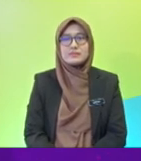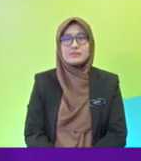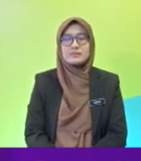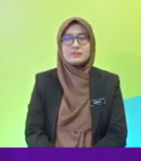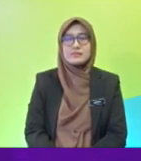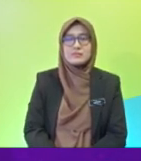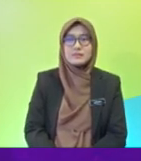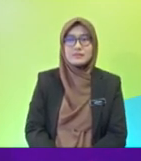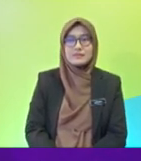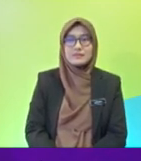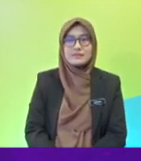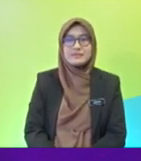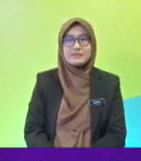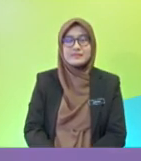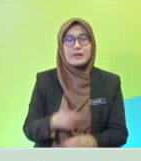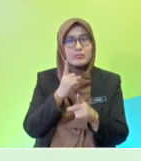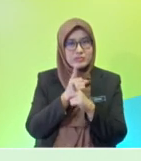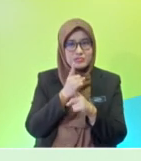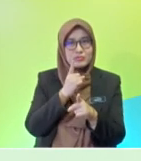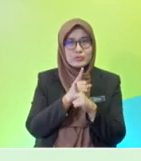akan menjadi bersih